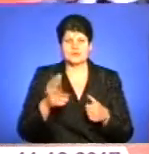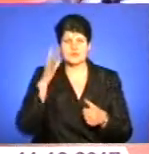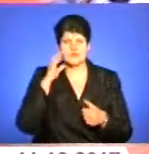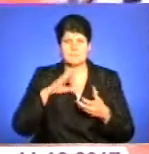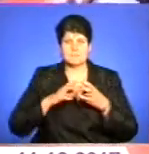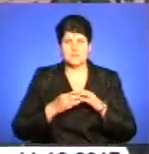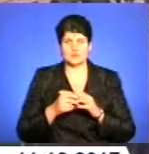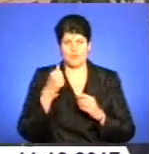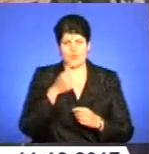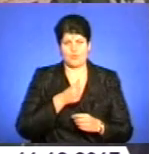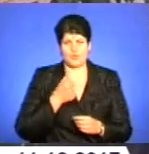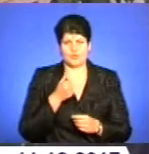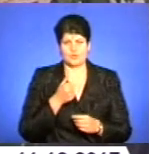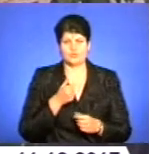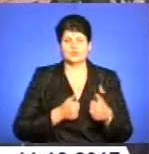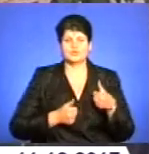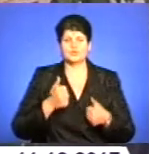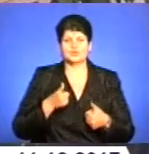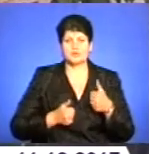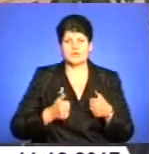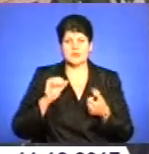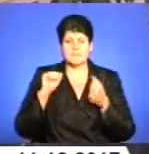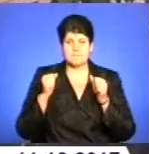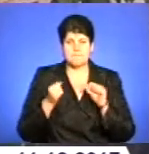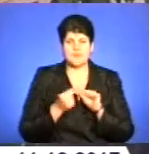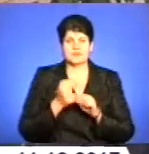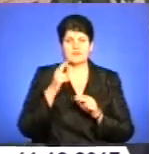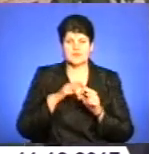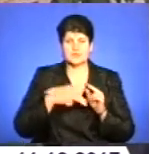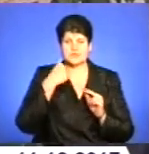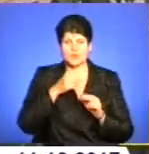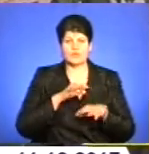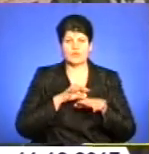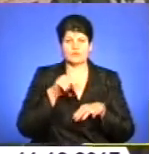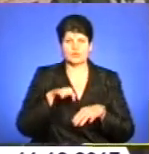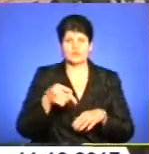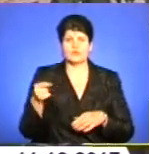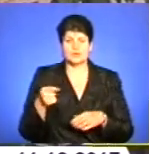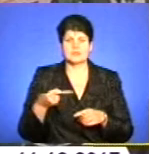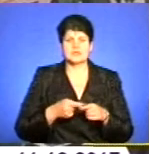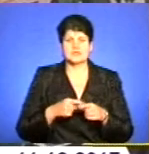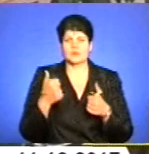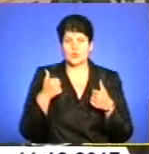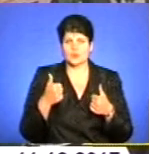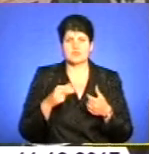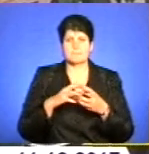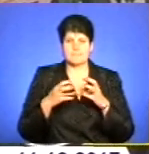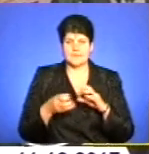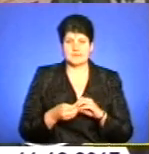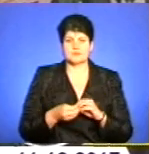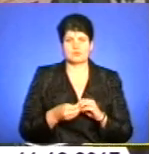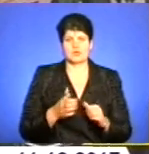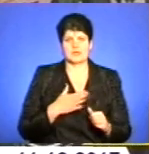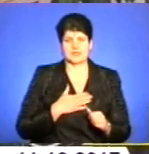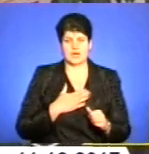року. Турнір пам'яті Василя Дем'яного, який вже наприкінці року проходить тут, в Тернополі, це хороший підсумок